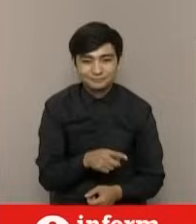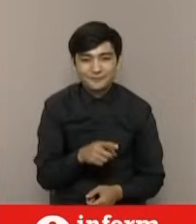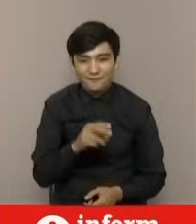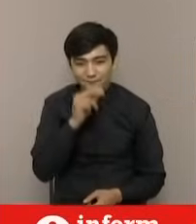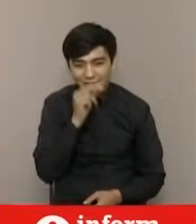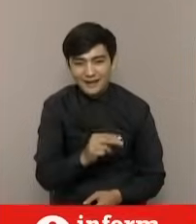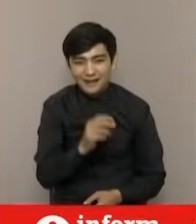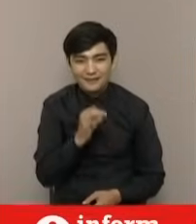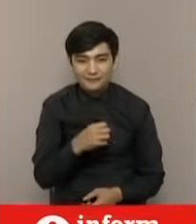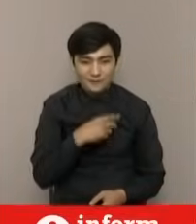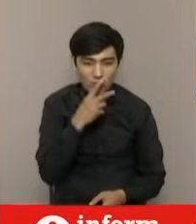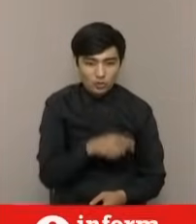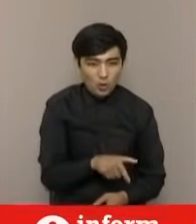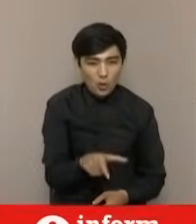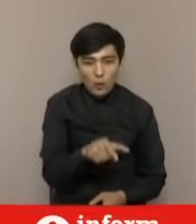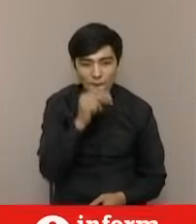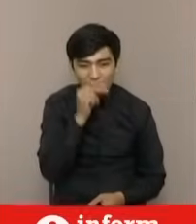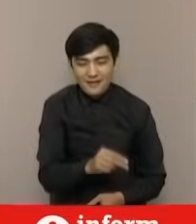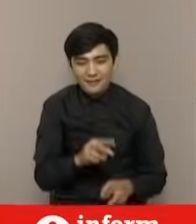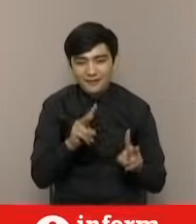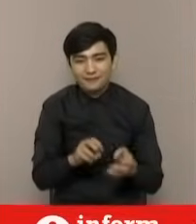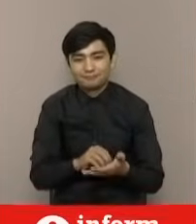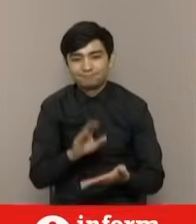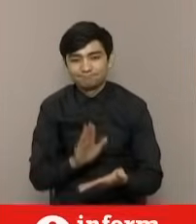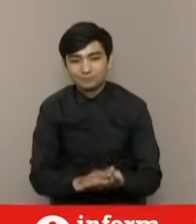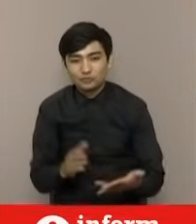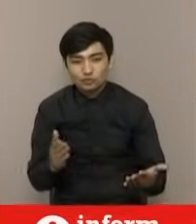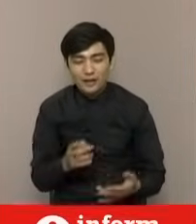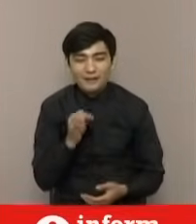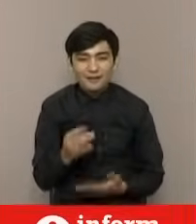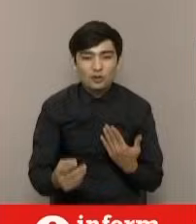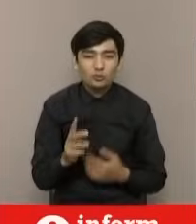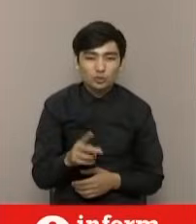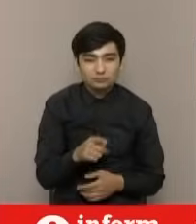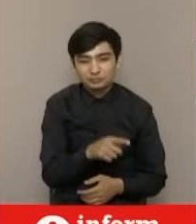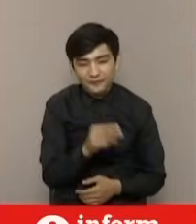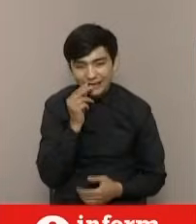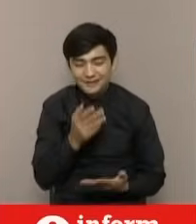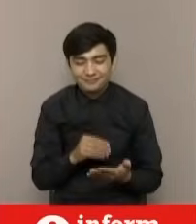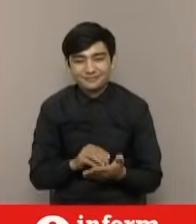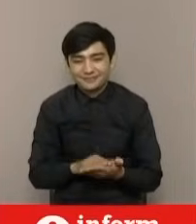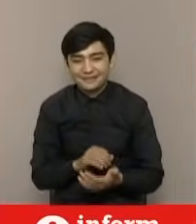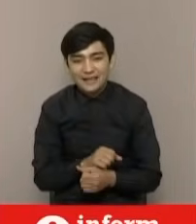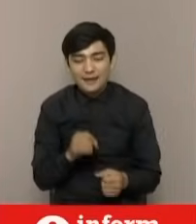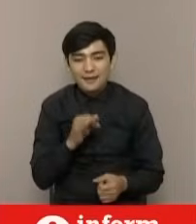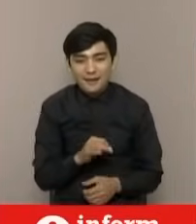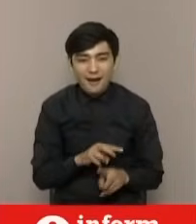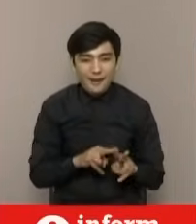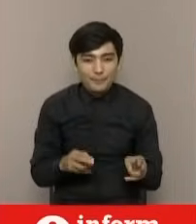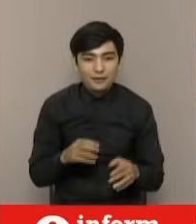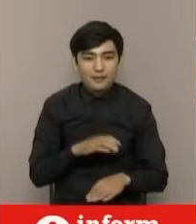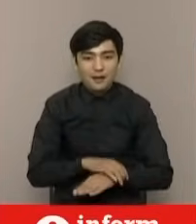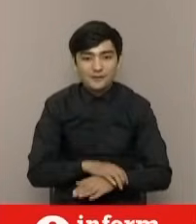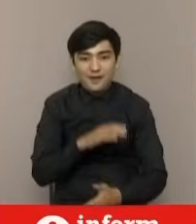вот будем говорить, дорога виновата в этом ДТП, а не кто-то еще. Ну и после того, когда у вас такие